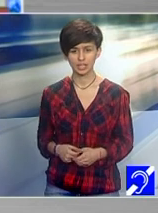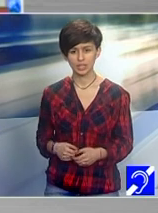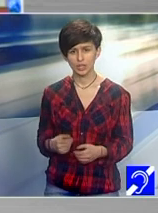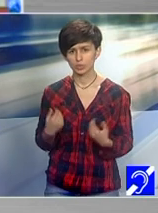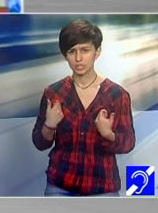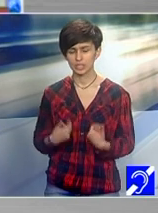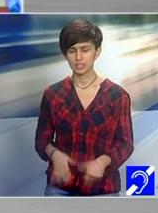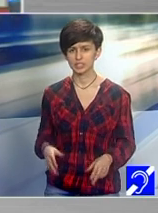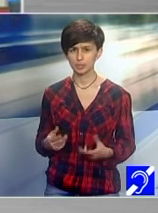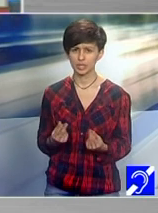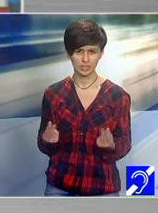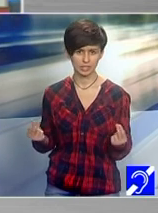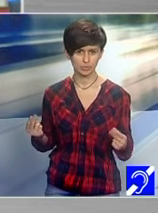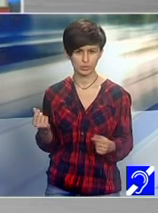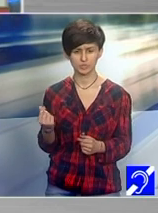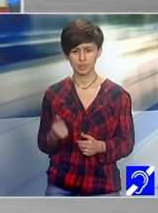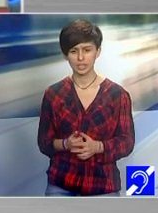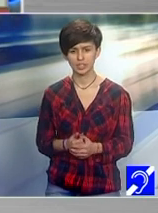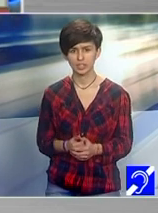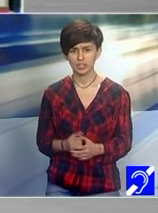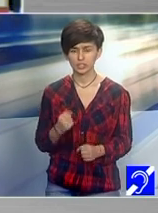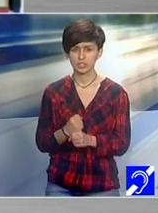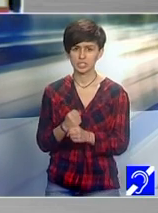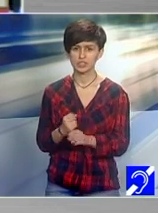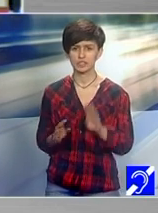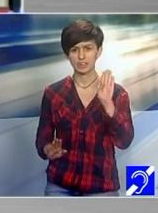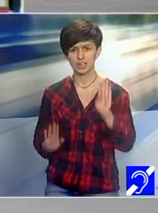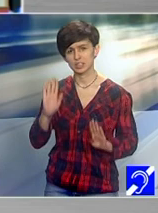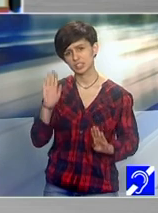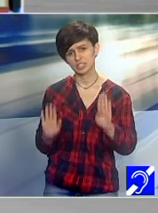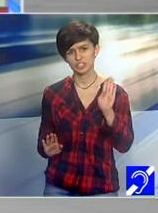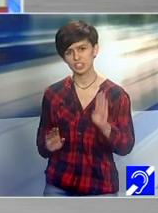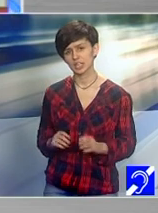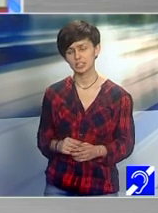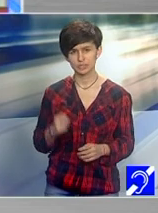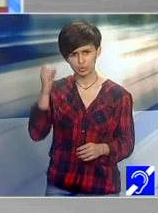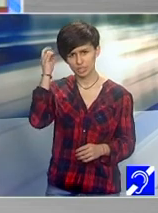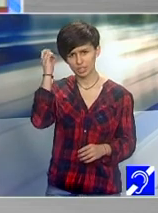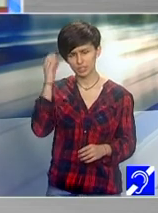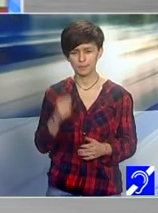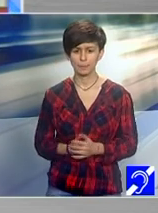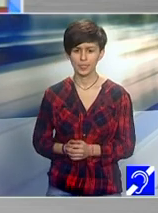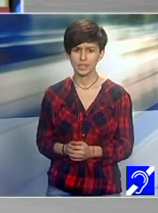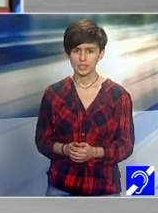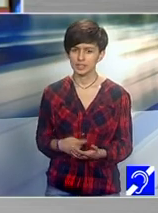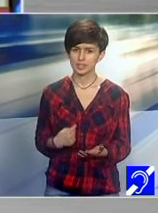care se fac tot felul de licitații dubioase, se achiziționează tot felul